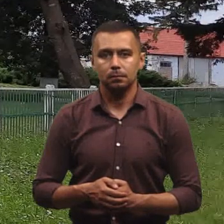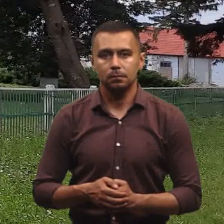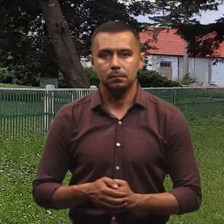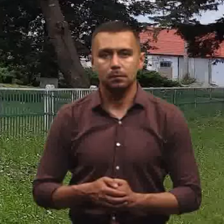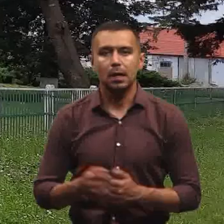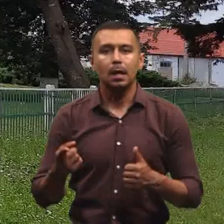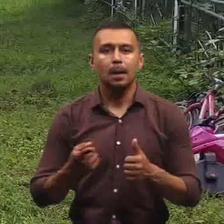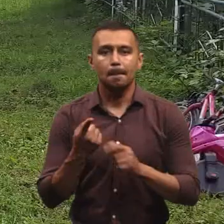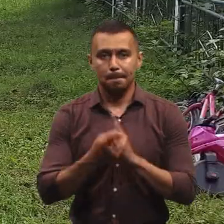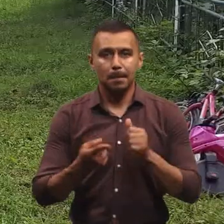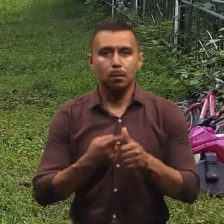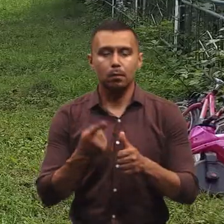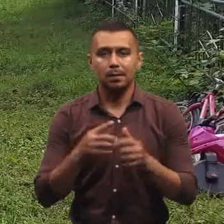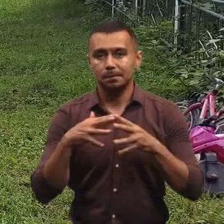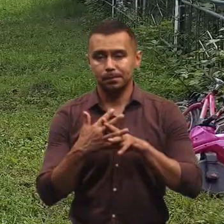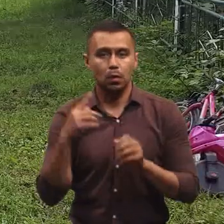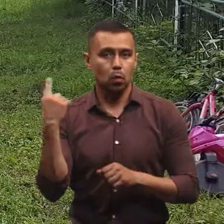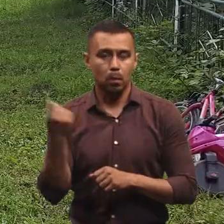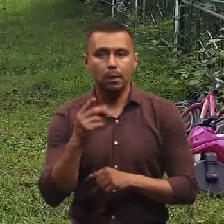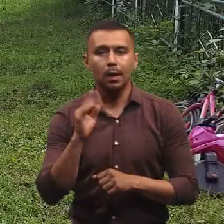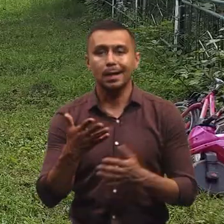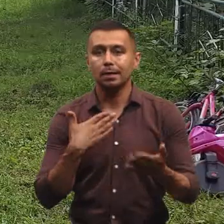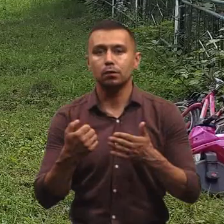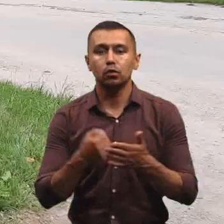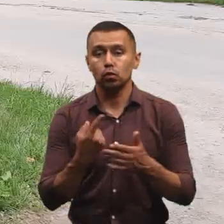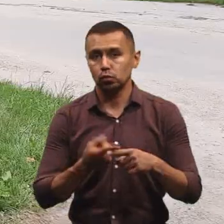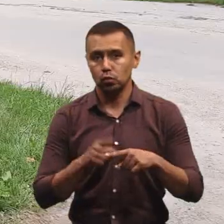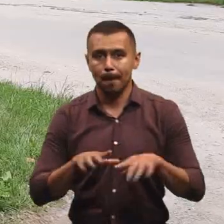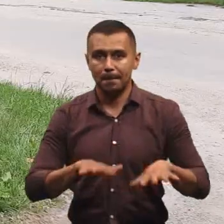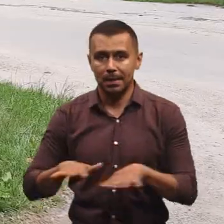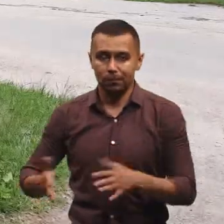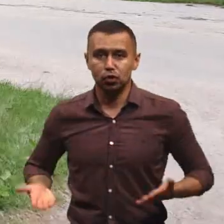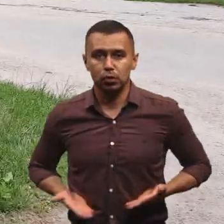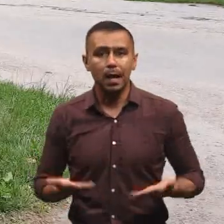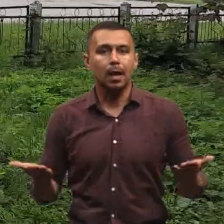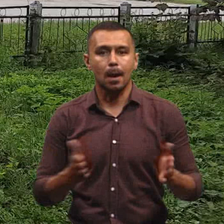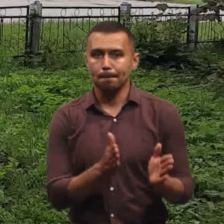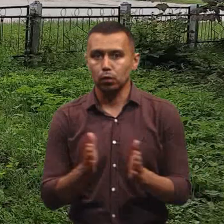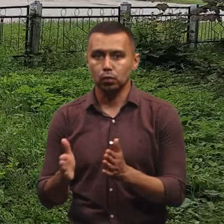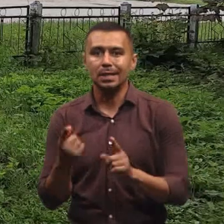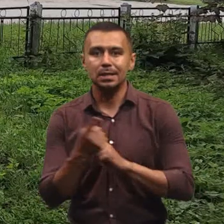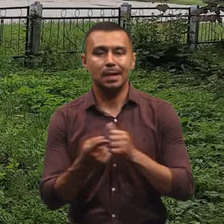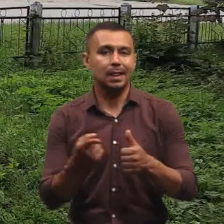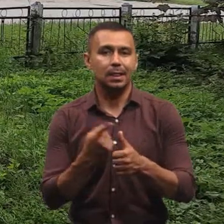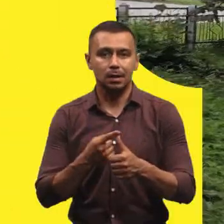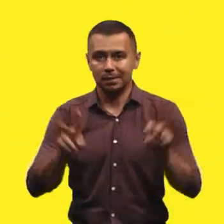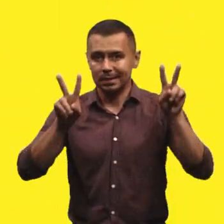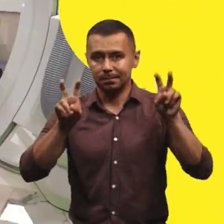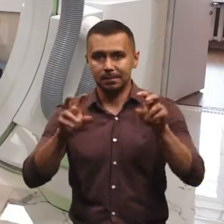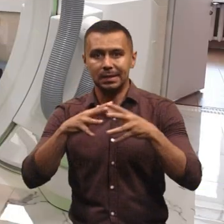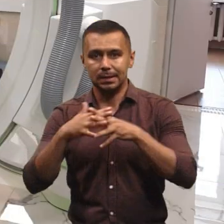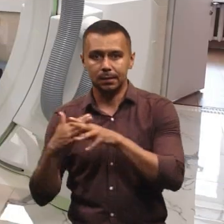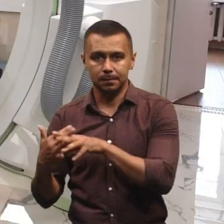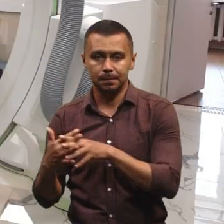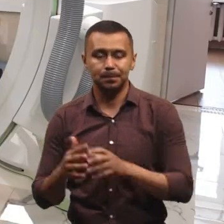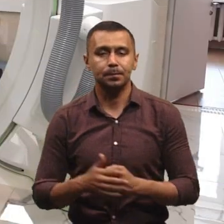перейменування населених пунктів області Як ставляться до цього місцеві жителі Та яка процедура змін назв сіл